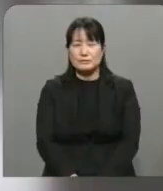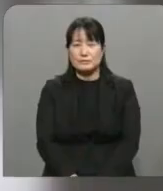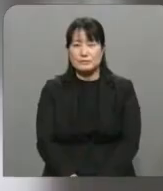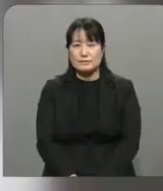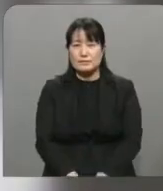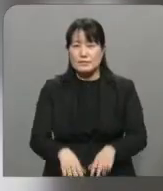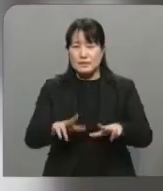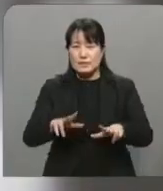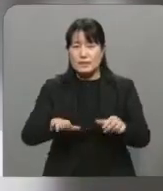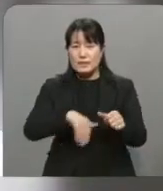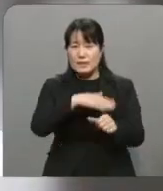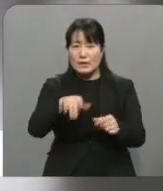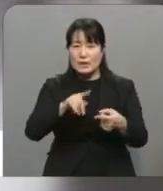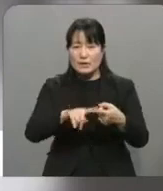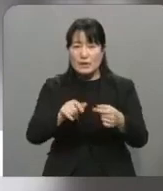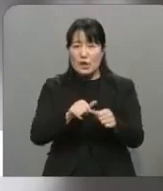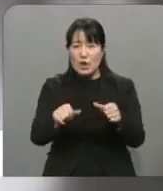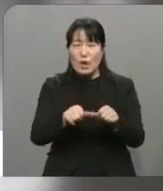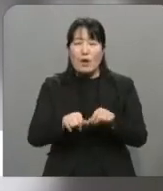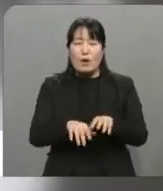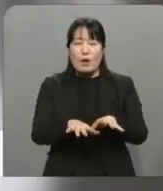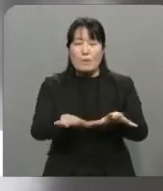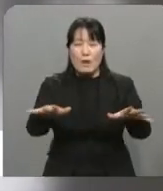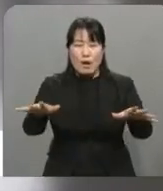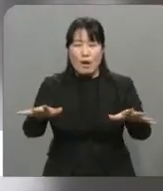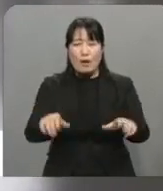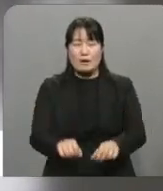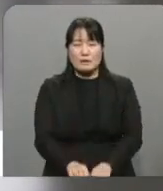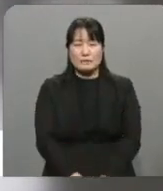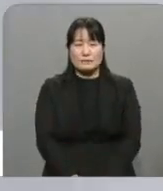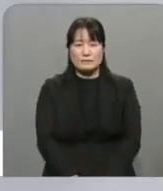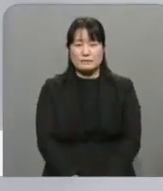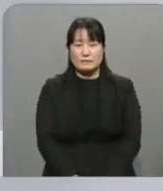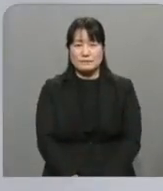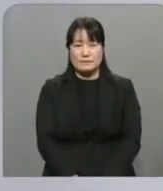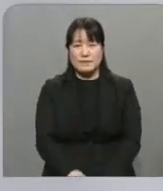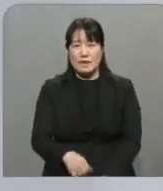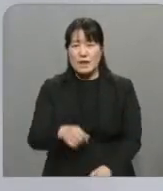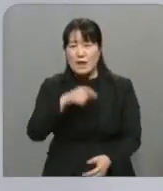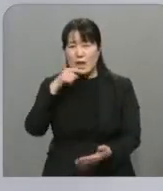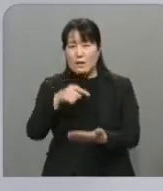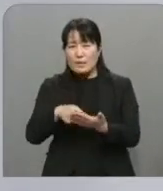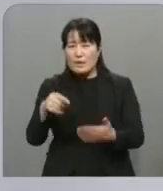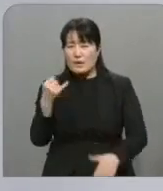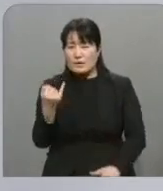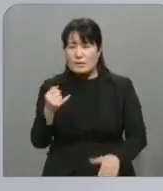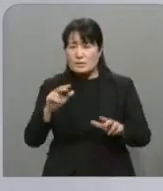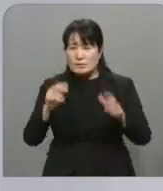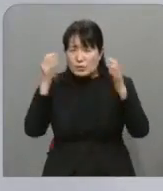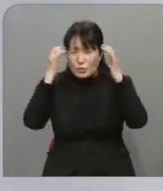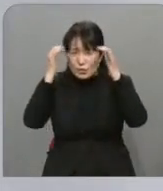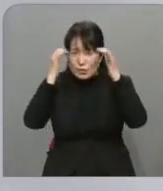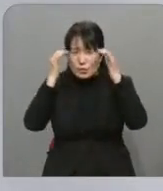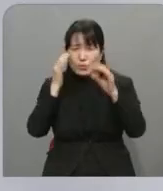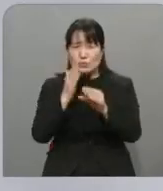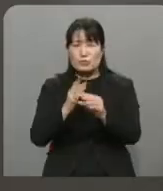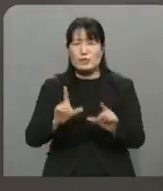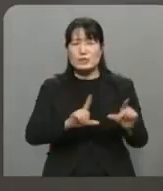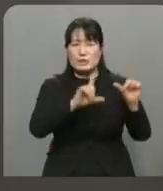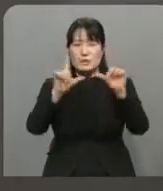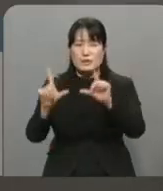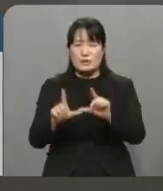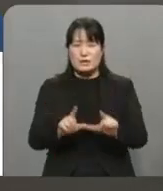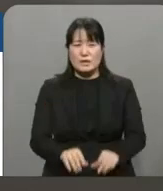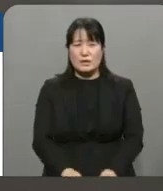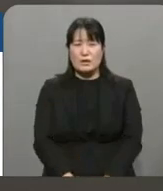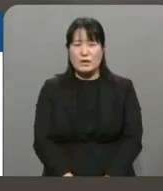이제는 이 사건과 관련된 소문이 공공연하게 나도는 상황. 피해 여성은 아직도 악몽을 꾼다고 합니다. 경찰에 대한 그런